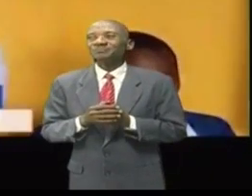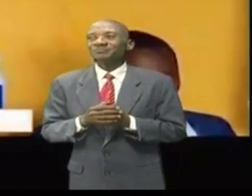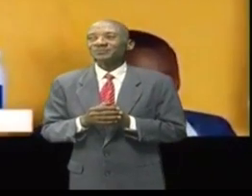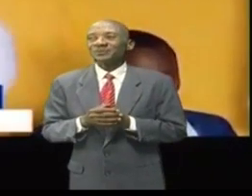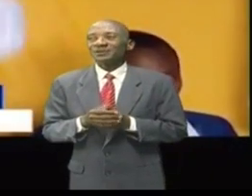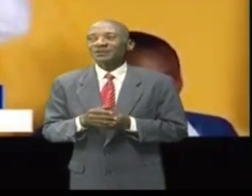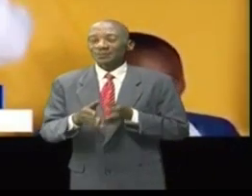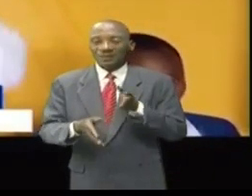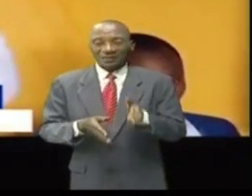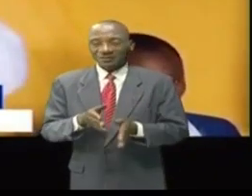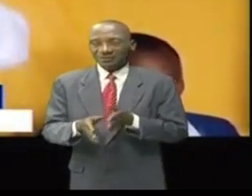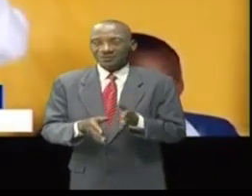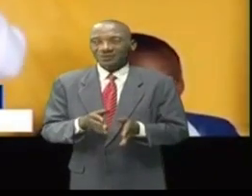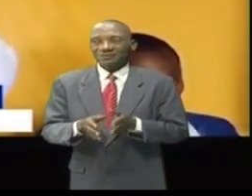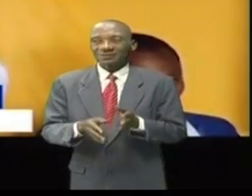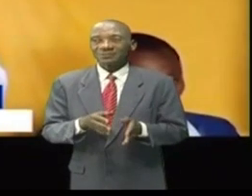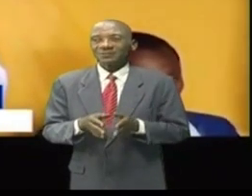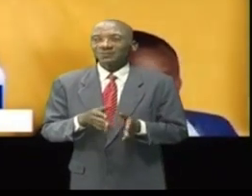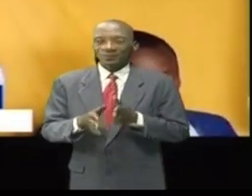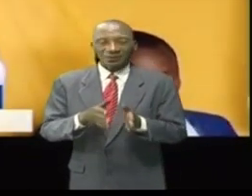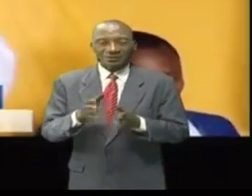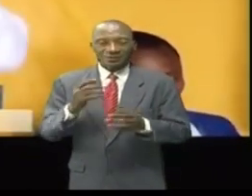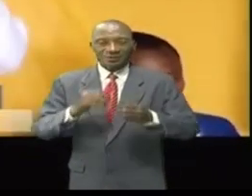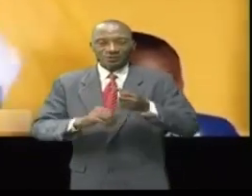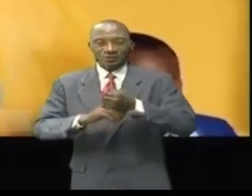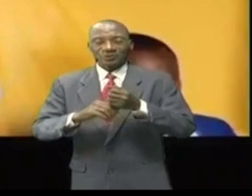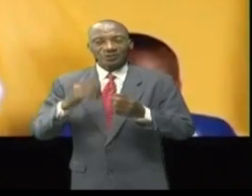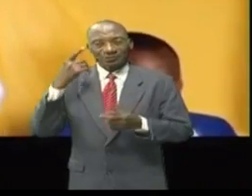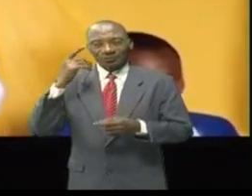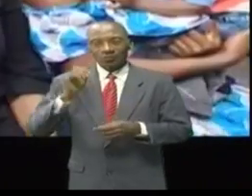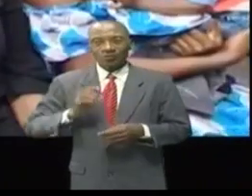un de mon côté, à table au centimètre, mon carré.